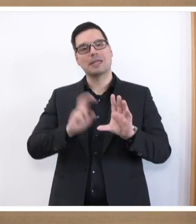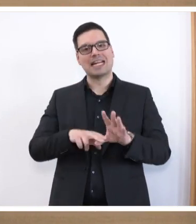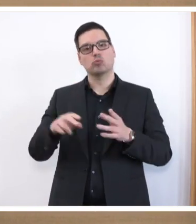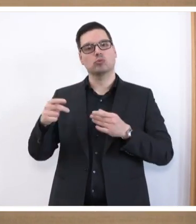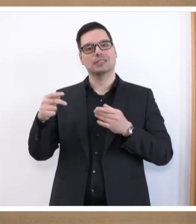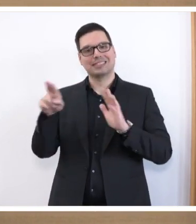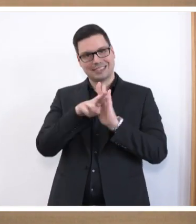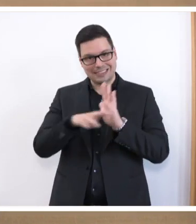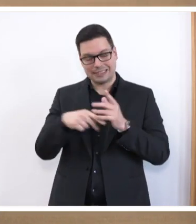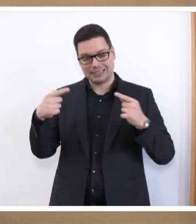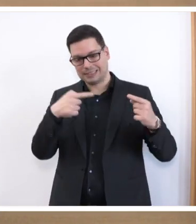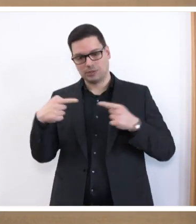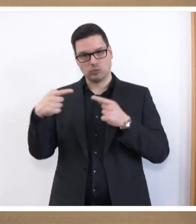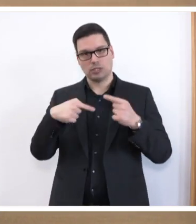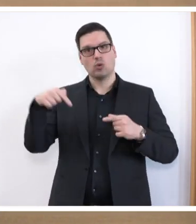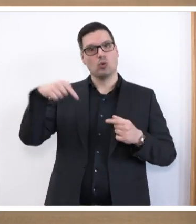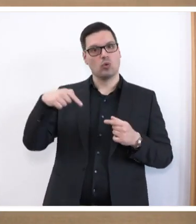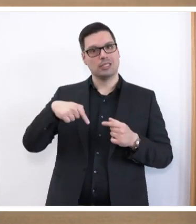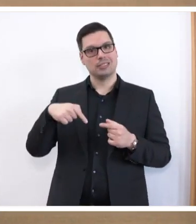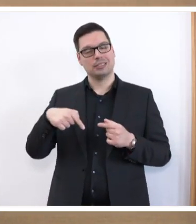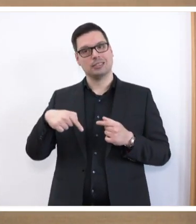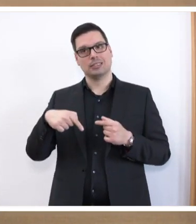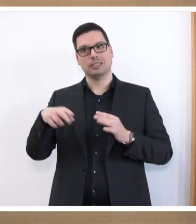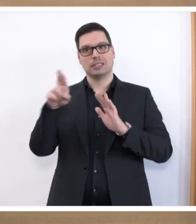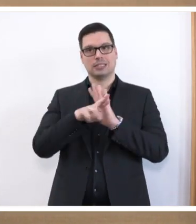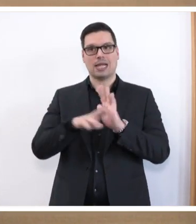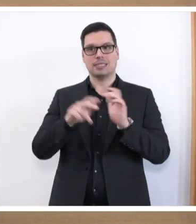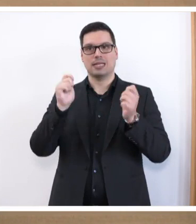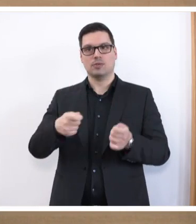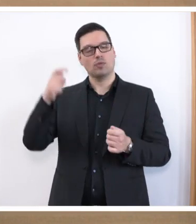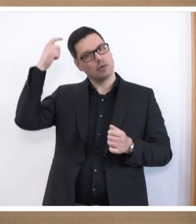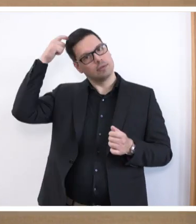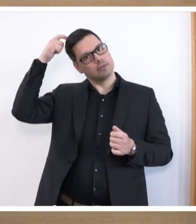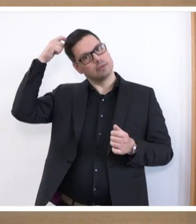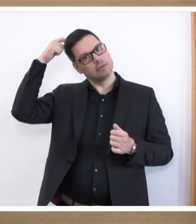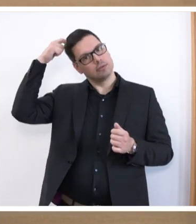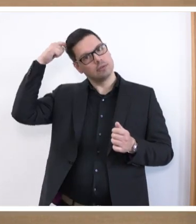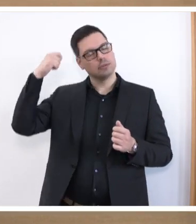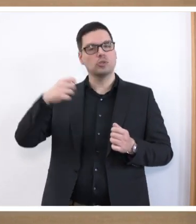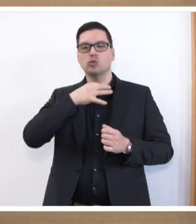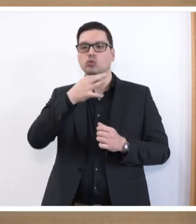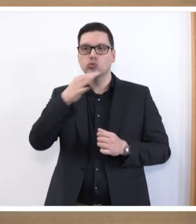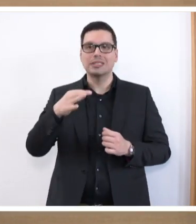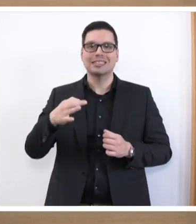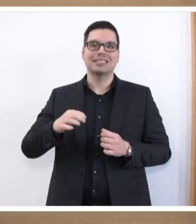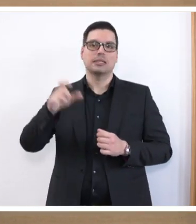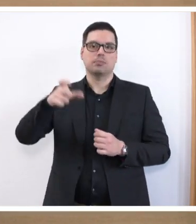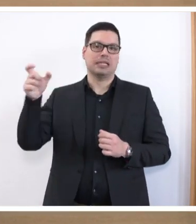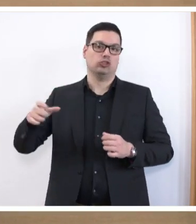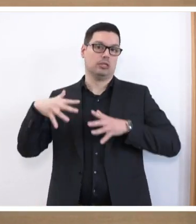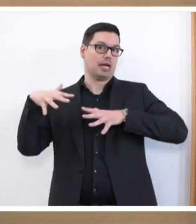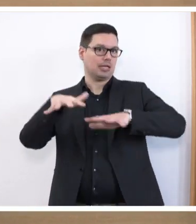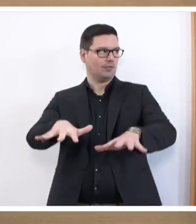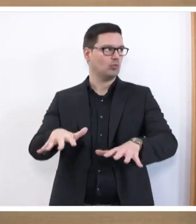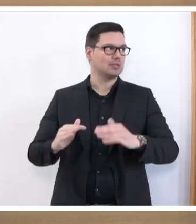diskutieren. Im heutigen Entwurf der CDU liest man, dass der Einfluss von jungen Menschen in den Entscheidungsprozessen der